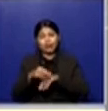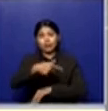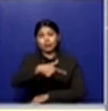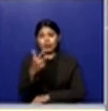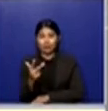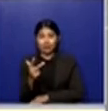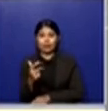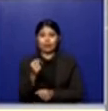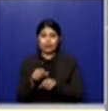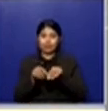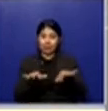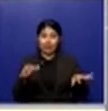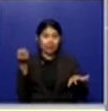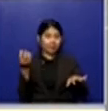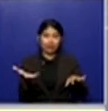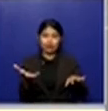PBS นำเสนอให้มาก